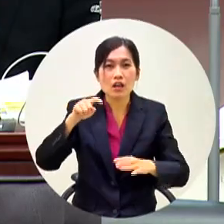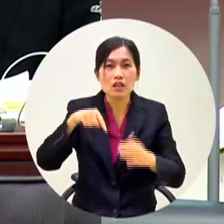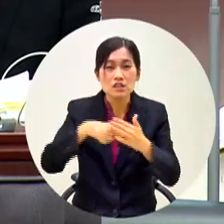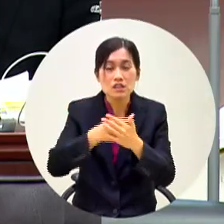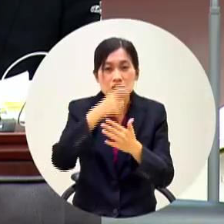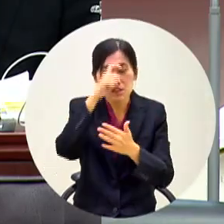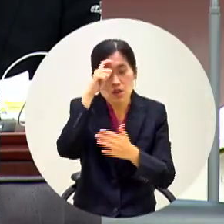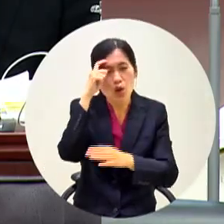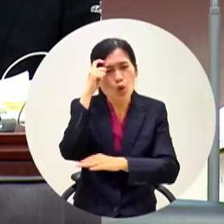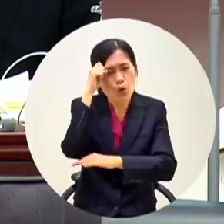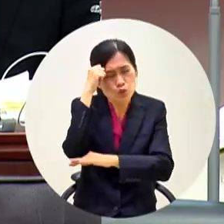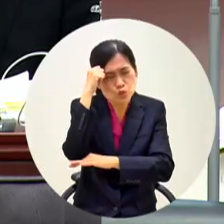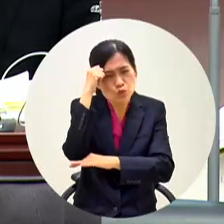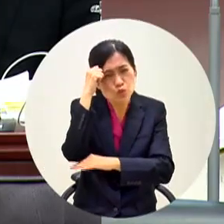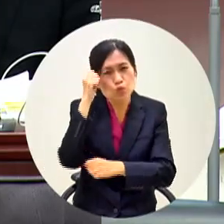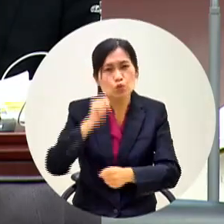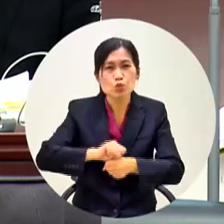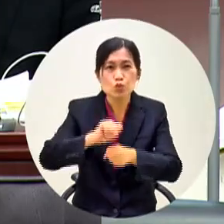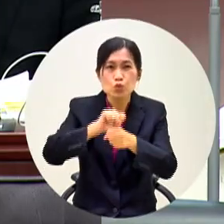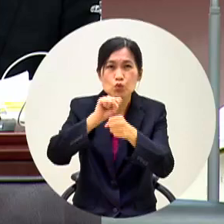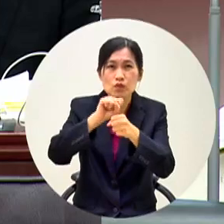加，那这件事情我